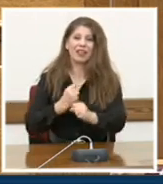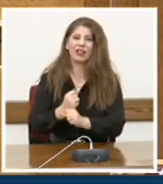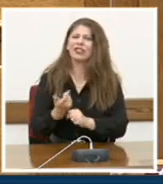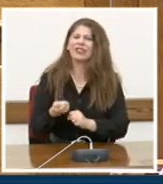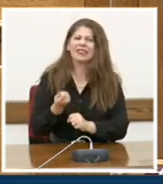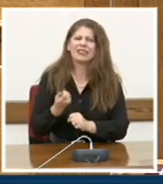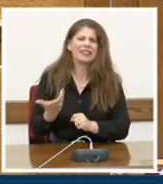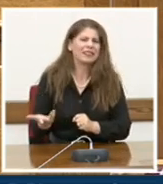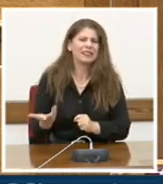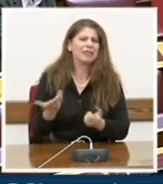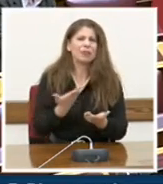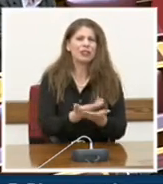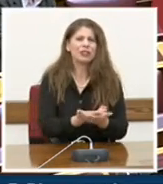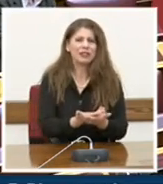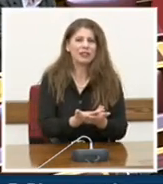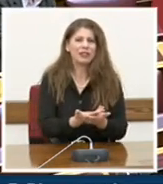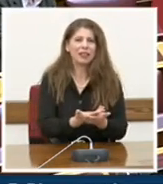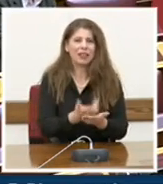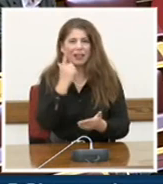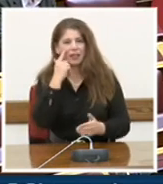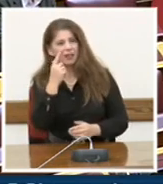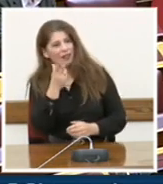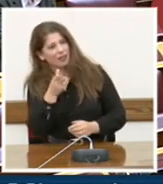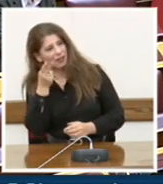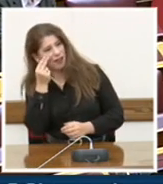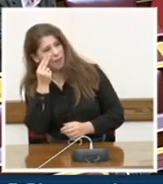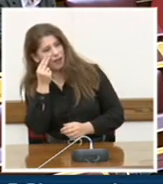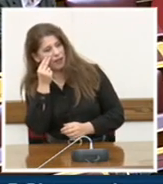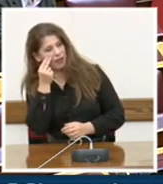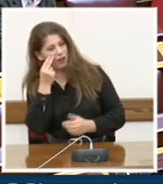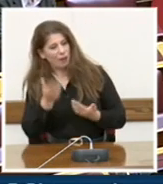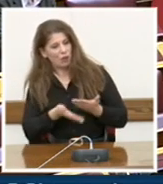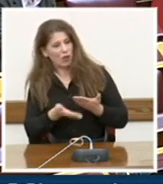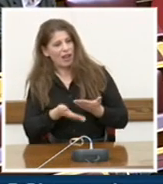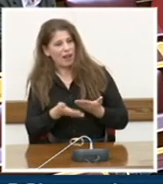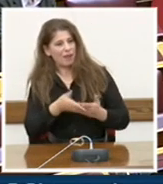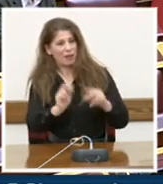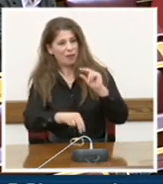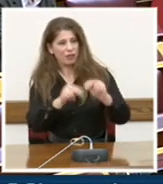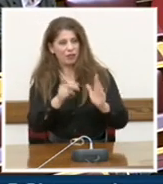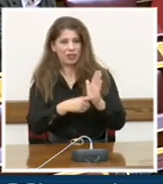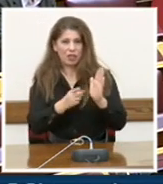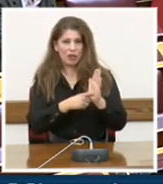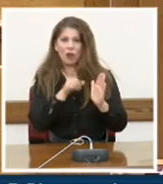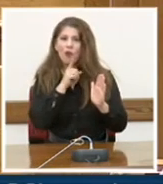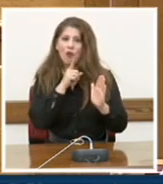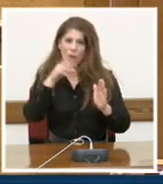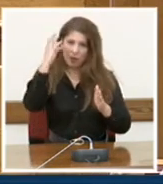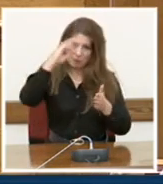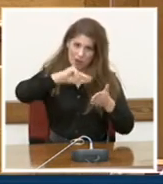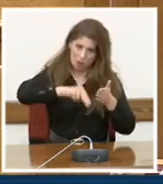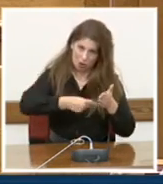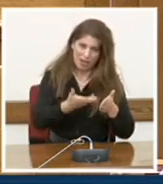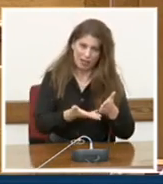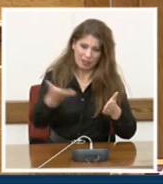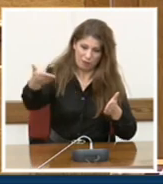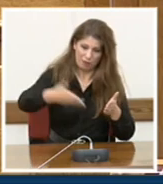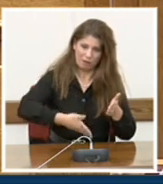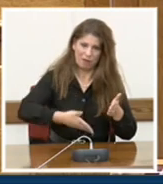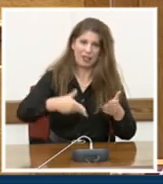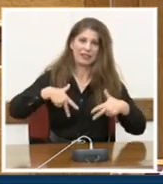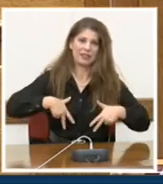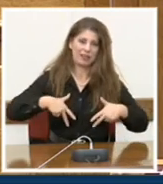να κάνει? Να σας παρακολουθεί από τον καναπέ, να ψηφίζετε νόμους σαν τους μνημονιακούς που φέρνατε ως